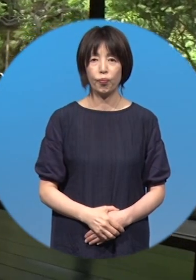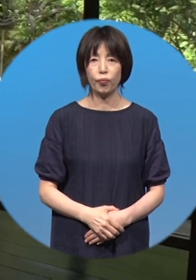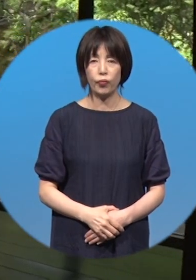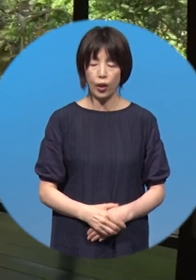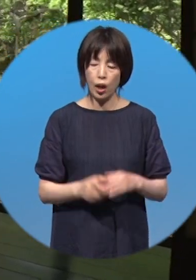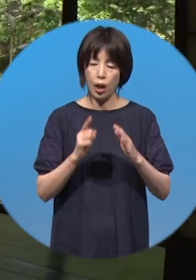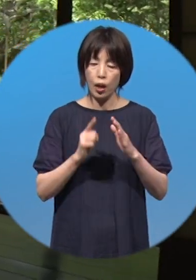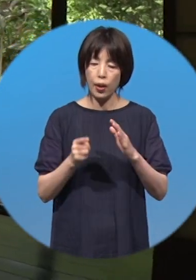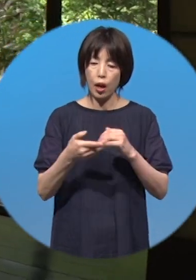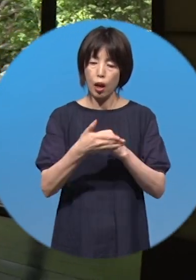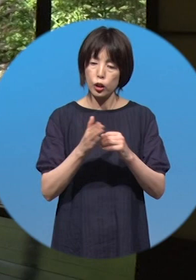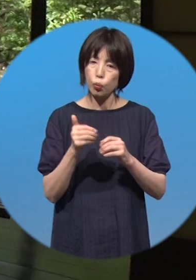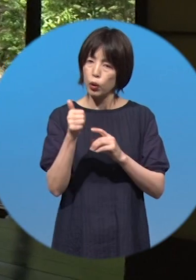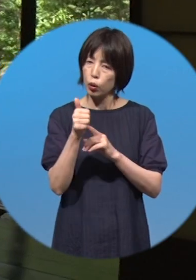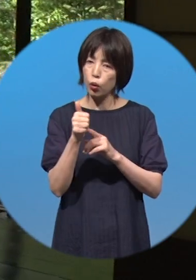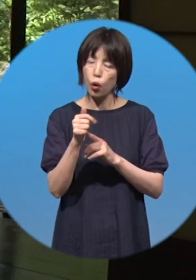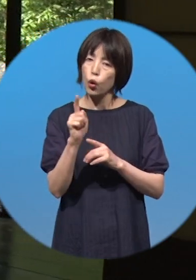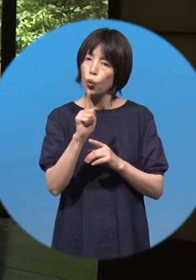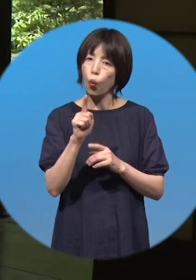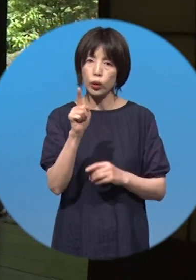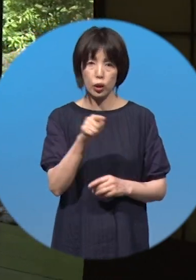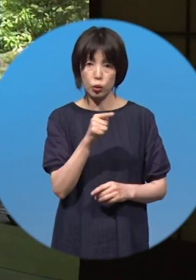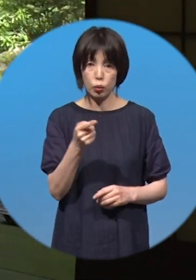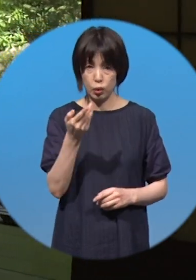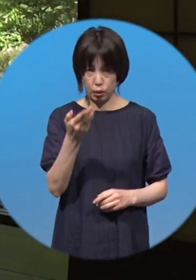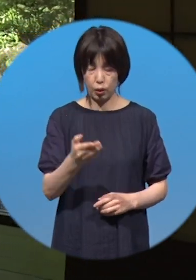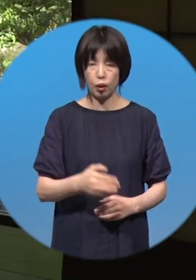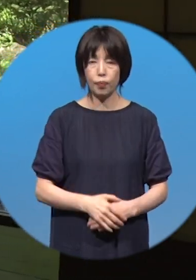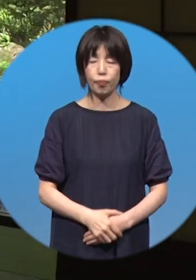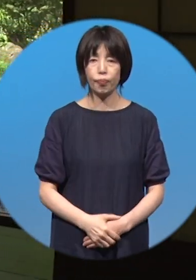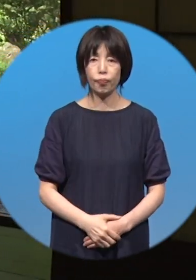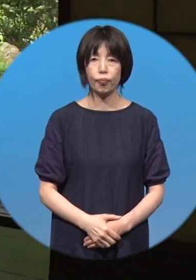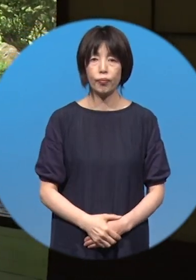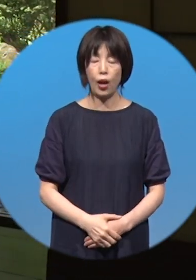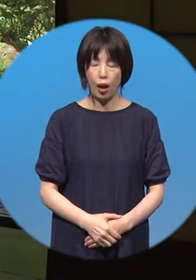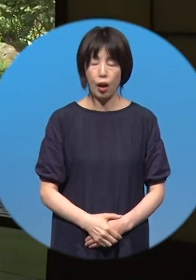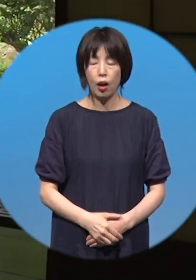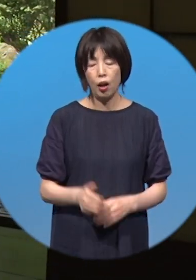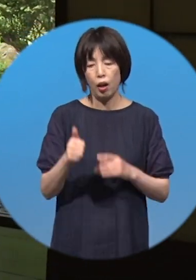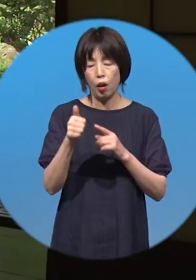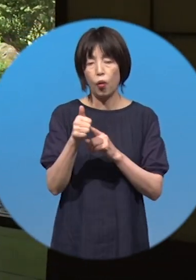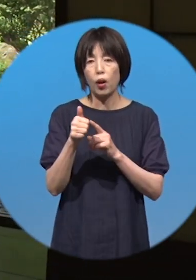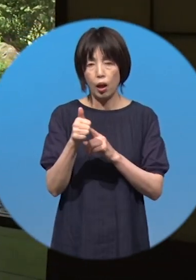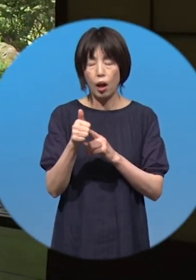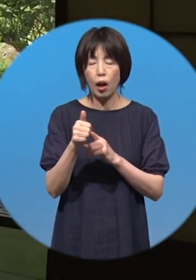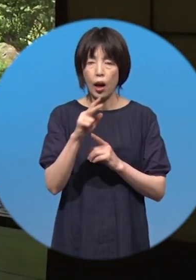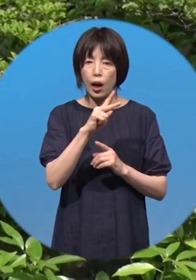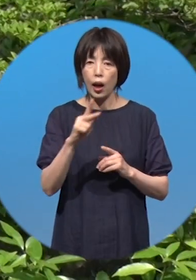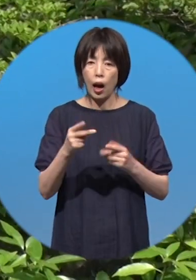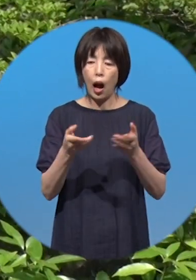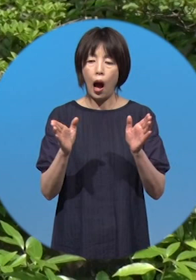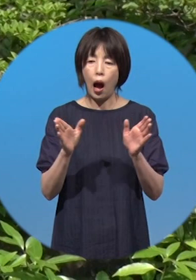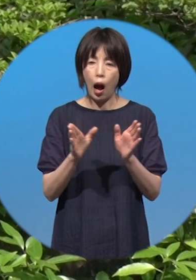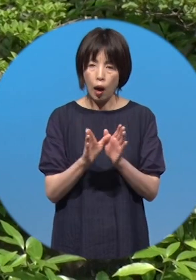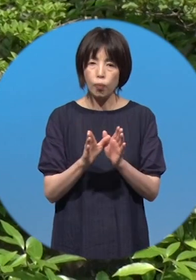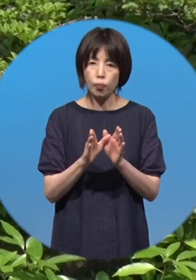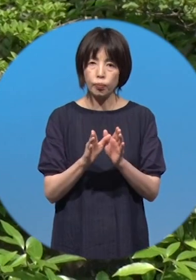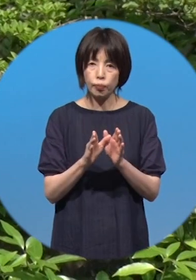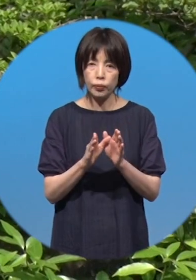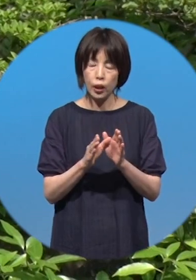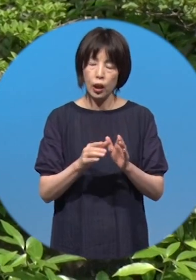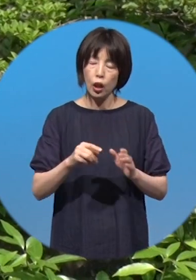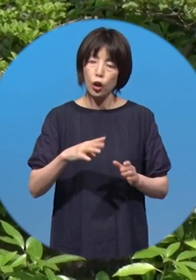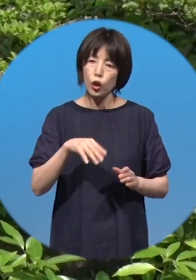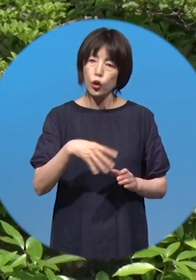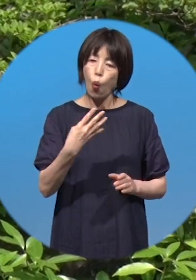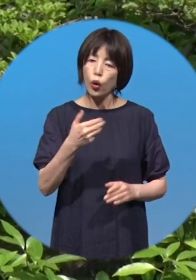寺島クランドはどんな人物だったのでしょうか。 寺島クランドは加賀藩士六高450石